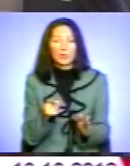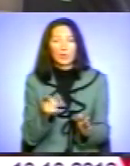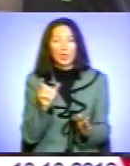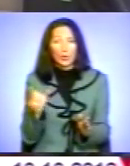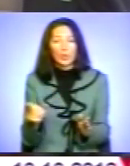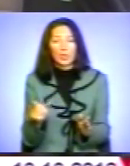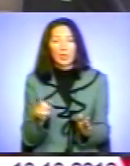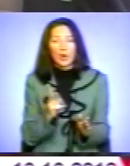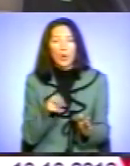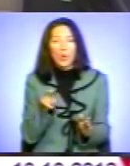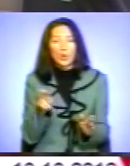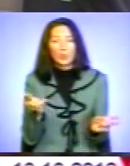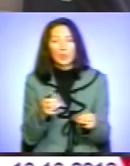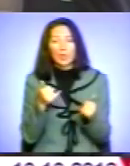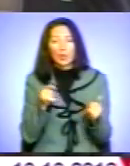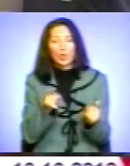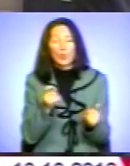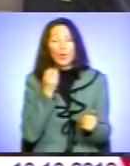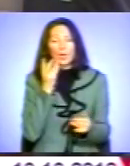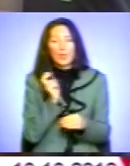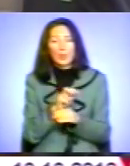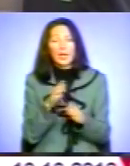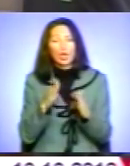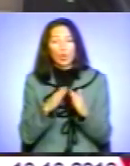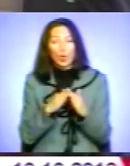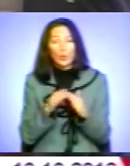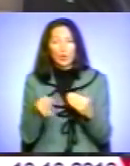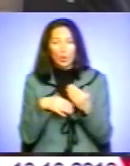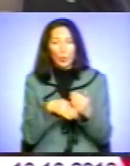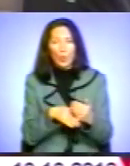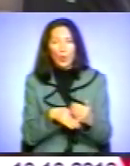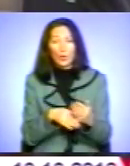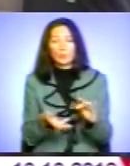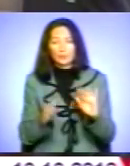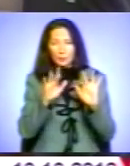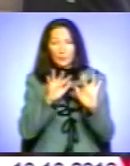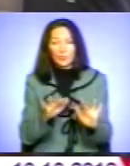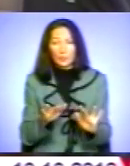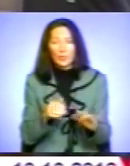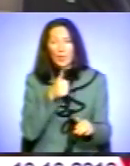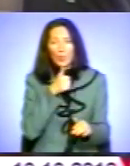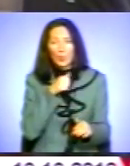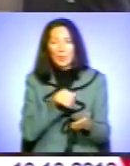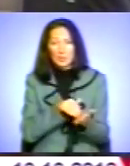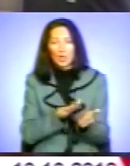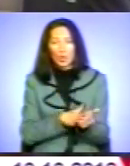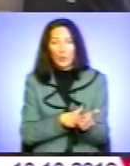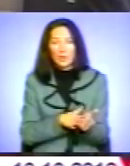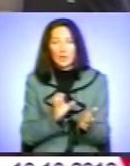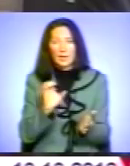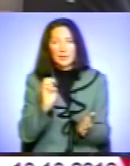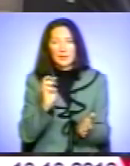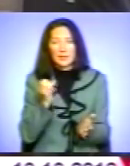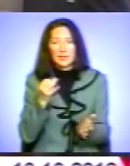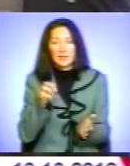потрібен для того, що коли вона потім прийде додому і за допомогою засобу інтернет попробує зареєструватися на сайті